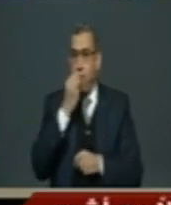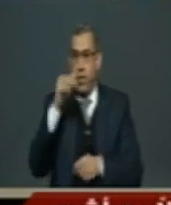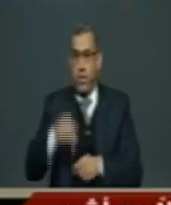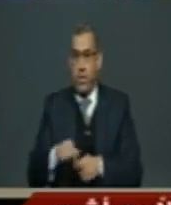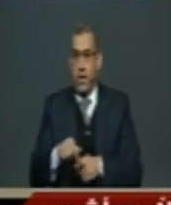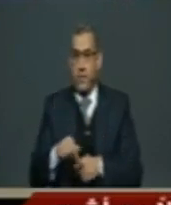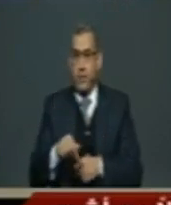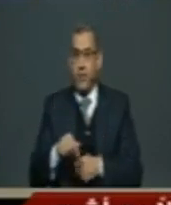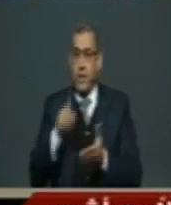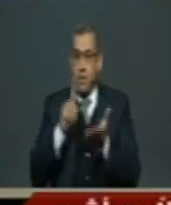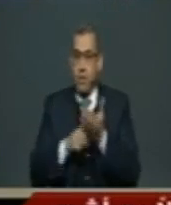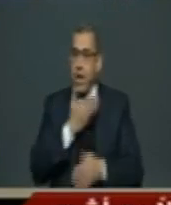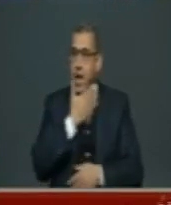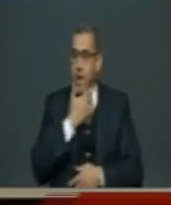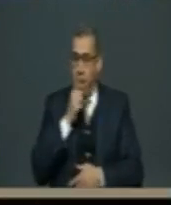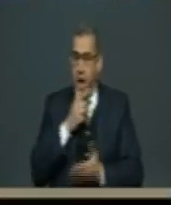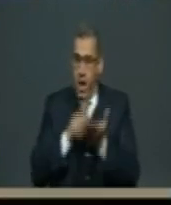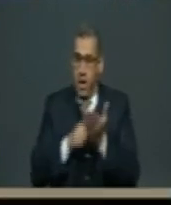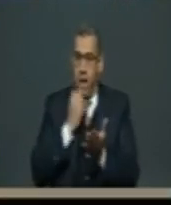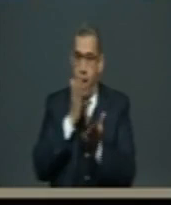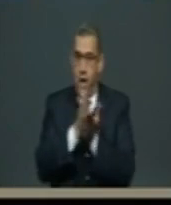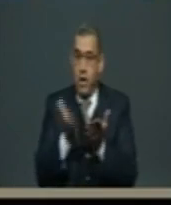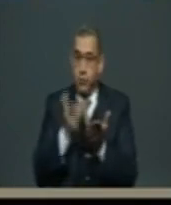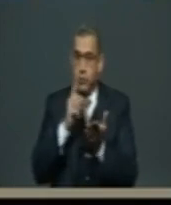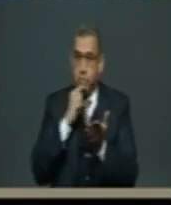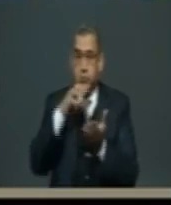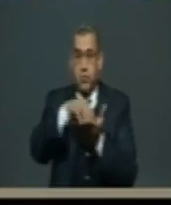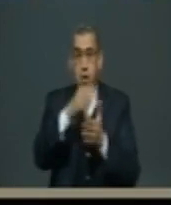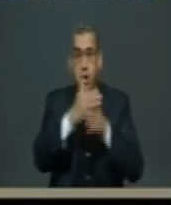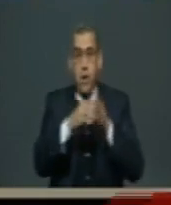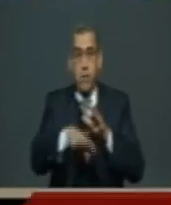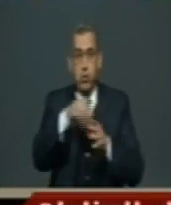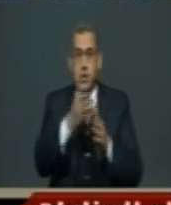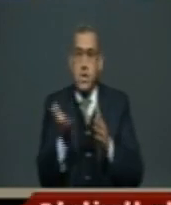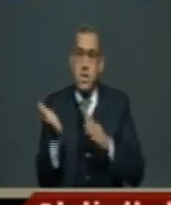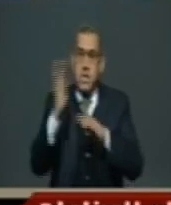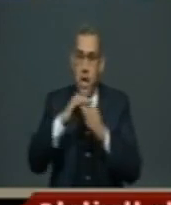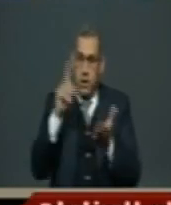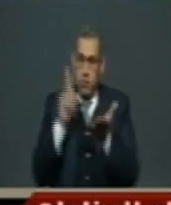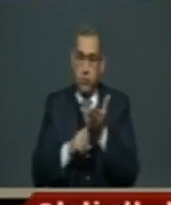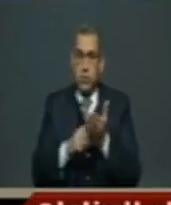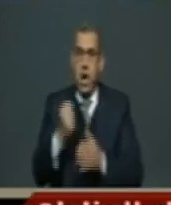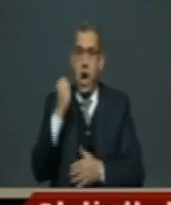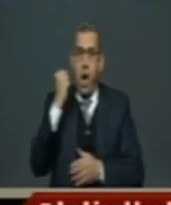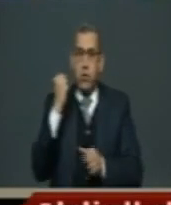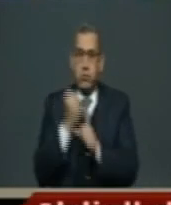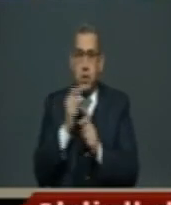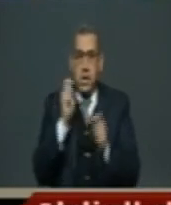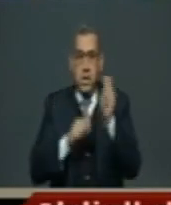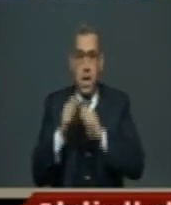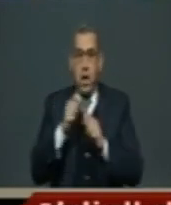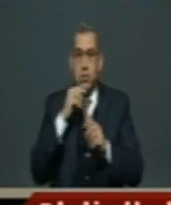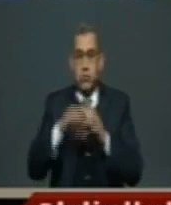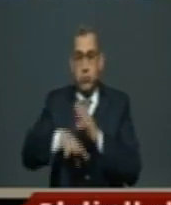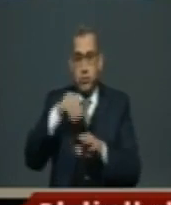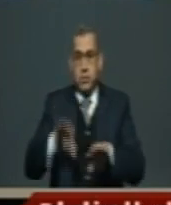بامانه وليس مبالغه، يمثل هذا المشروع اضافه حقيقيه للقدرات الصناعيه والانتاجيه